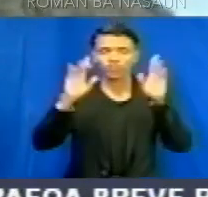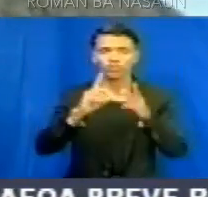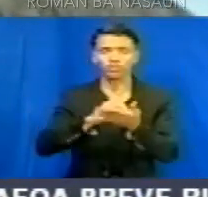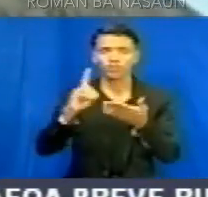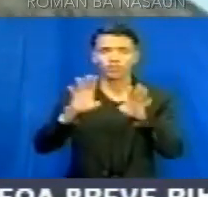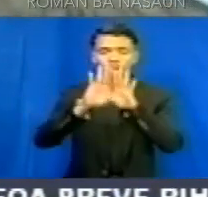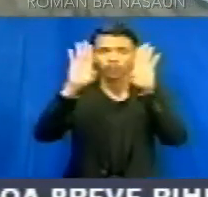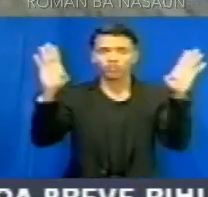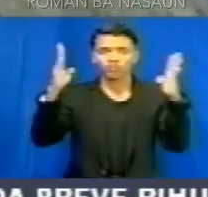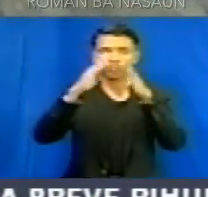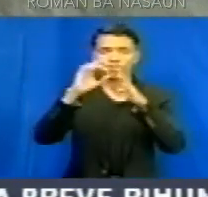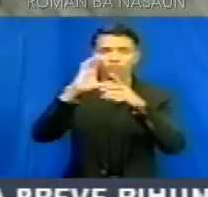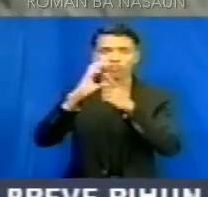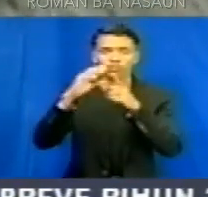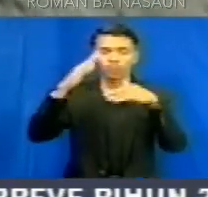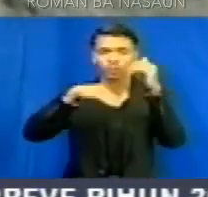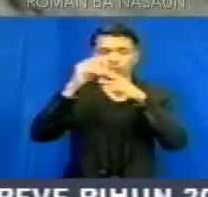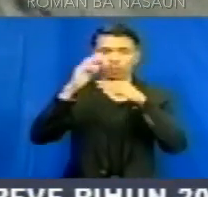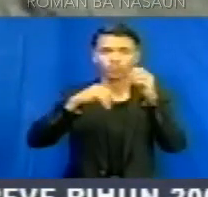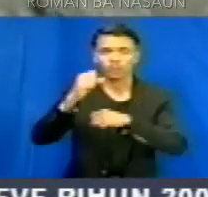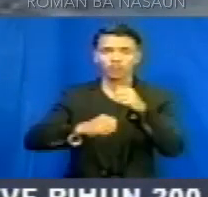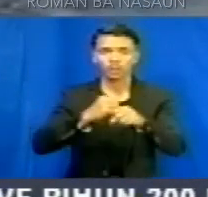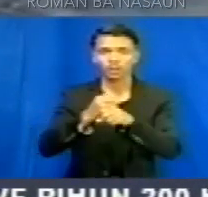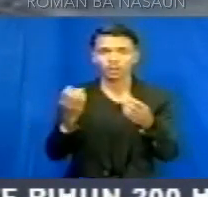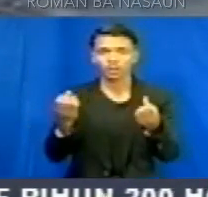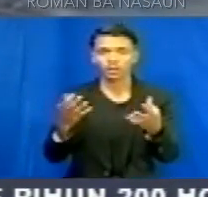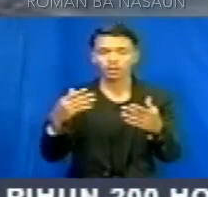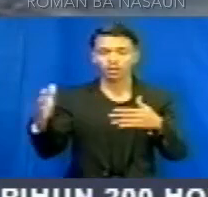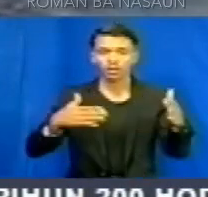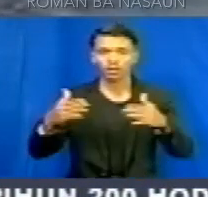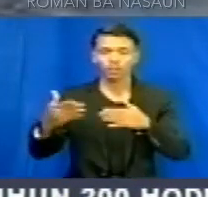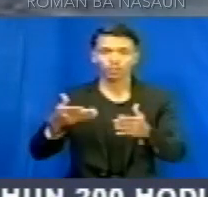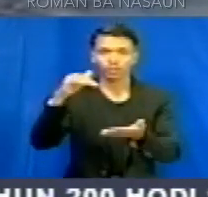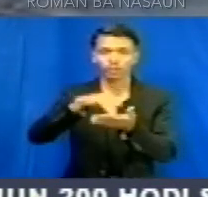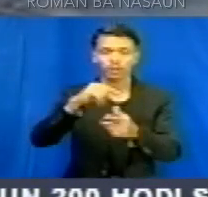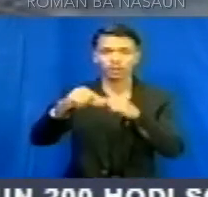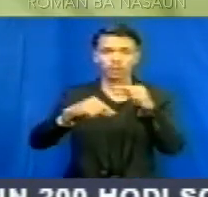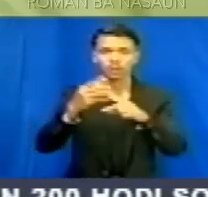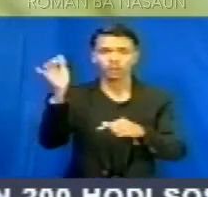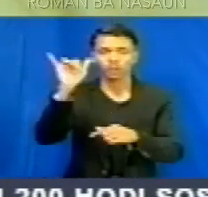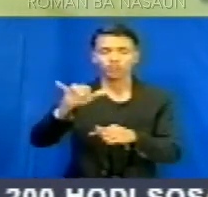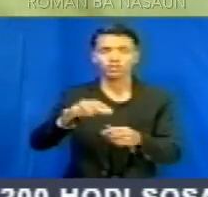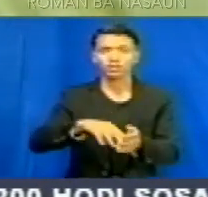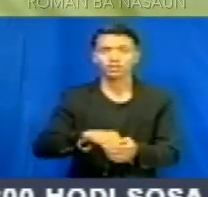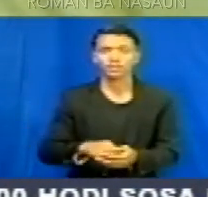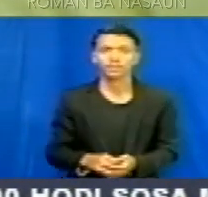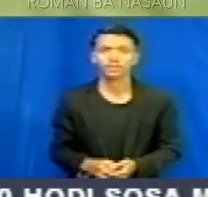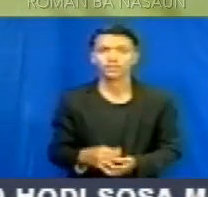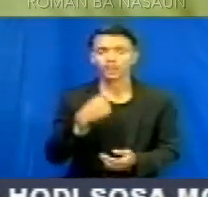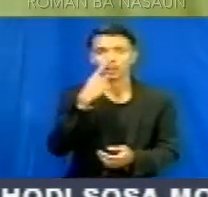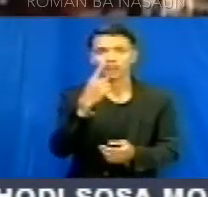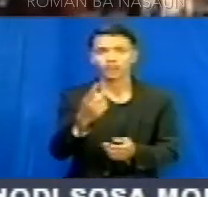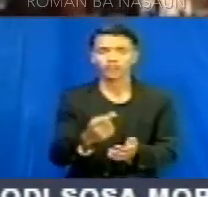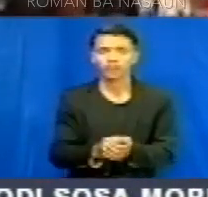na Besira construi durante Tinambarak Nilaran, nune Belehalibur Fali, geração Sira. Lianai Vicente da Conceição Ferreira Leco